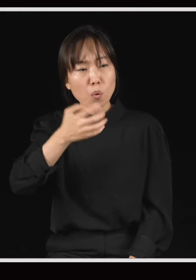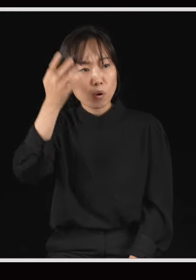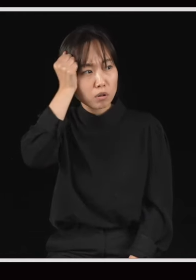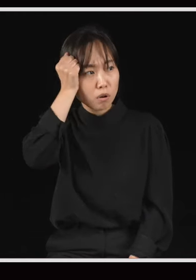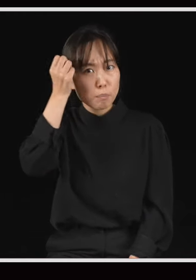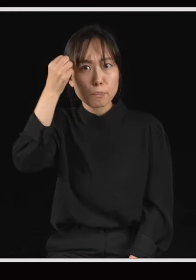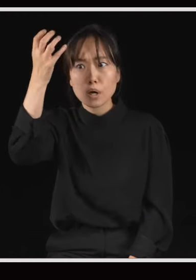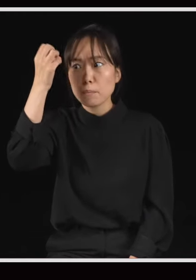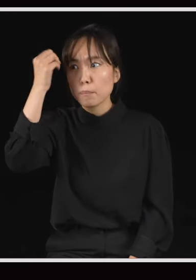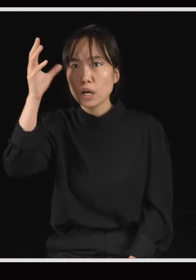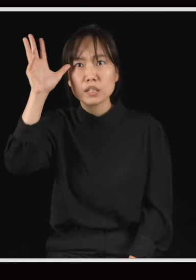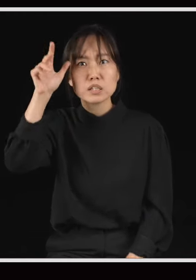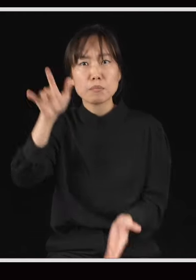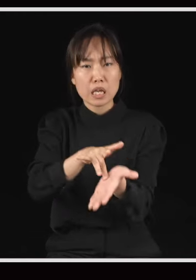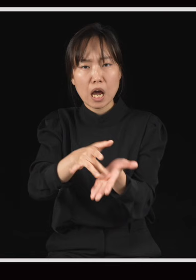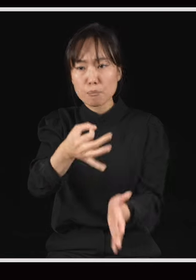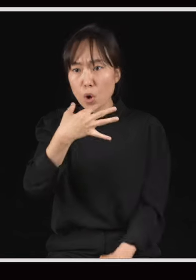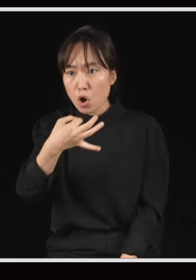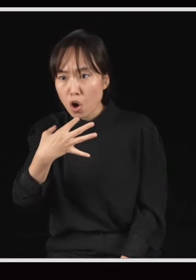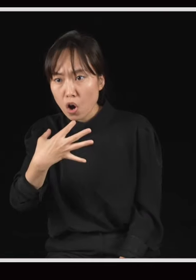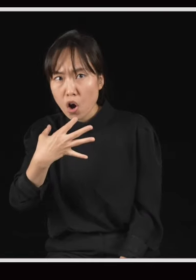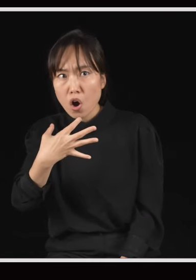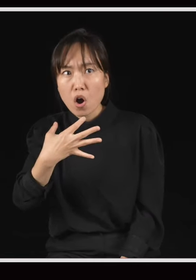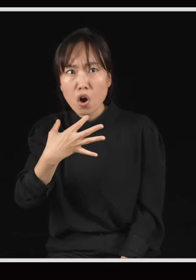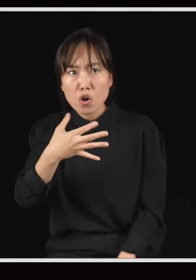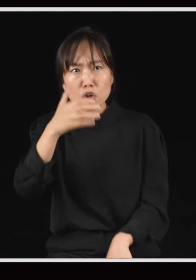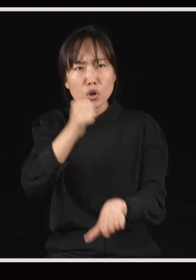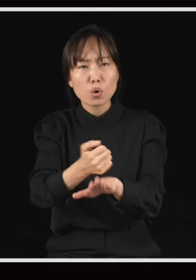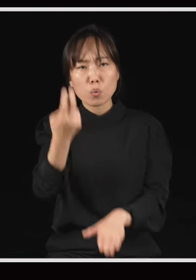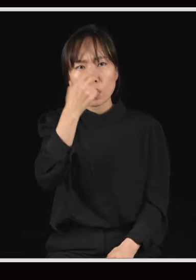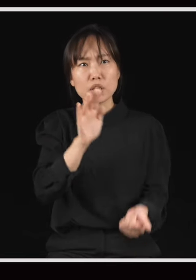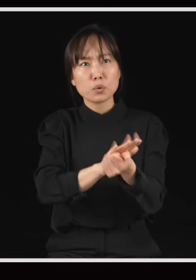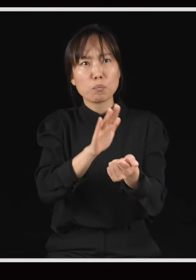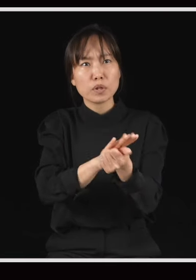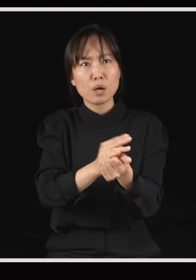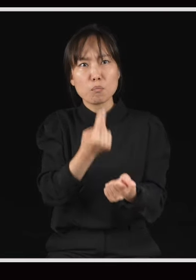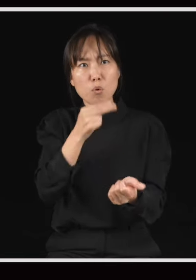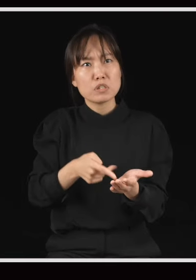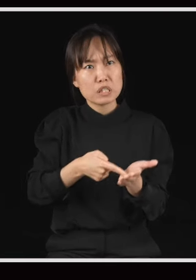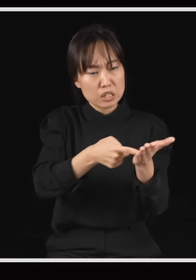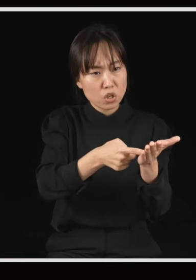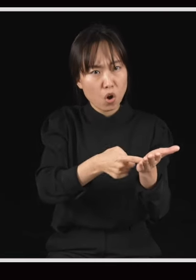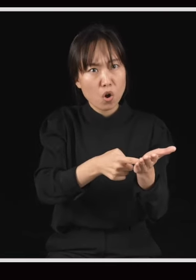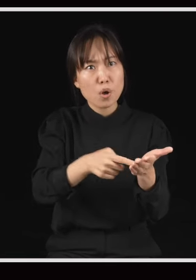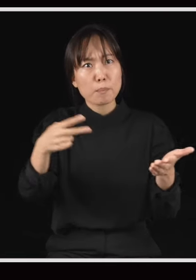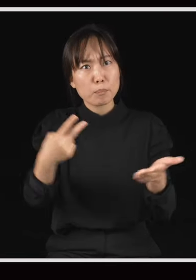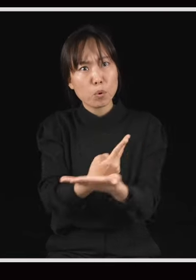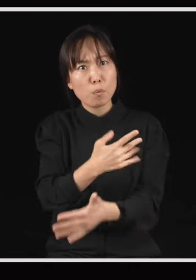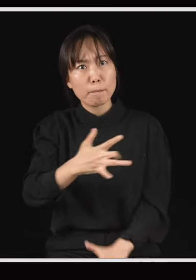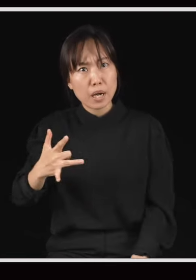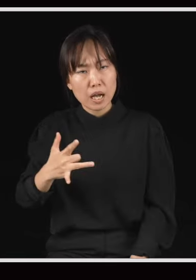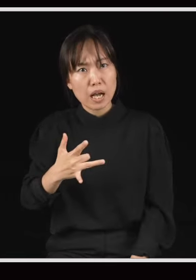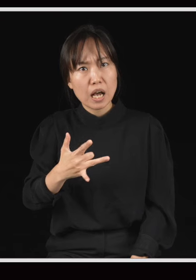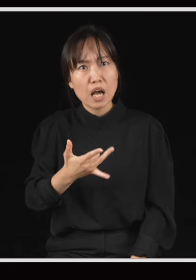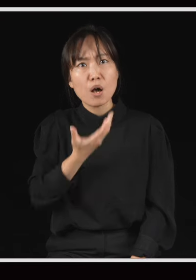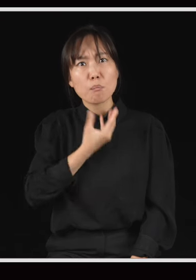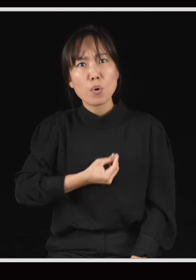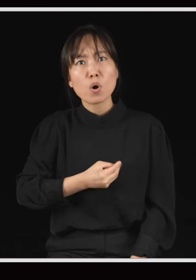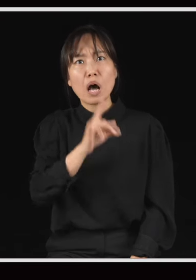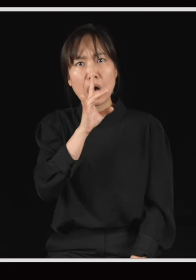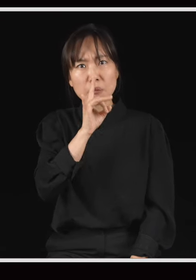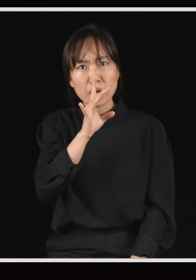것 같고 치매약을 먹게 되고, 그러더니 이제 장기요양보험 신청 들어가고 낙상, 실금, 삼키분 곤란 이렇게 하면서